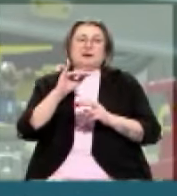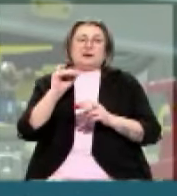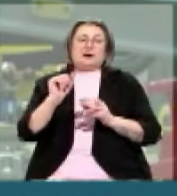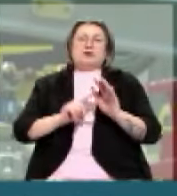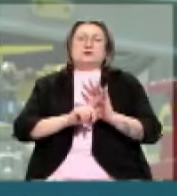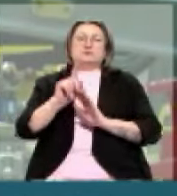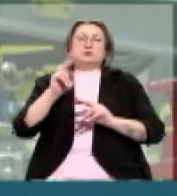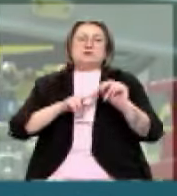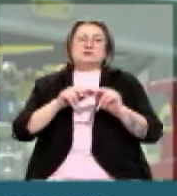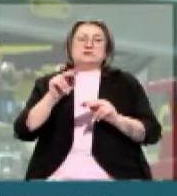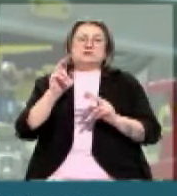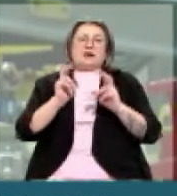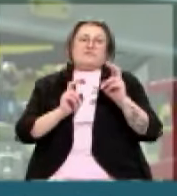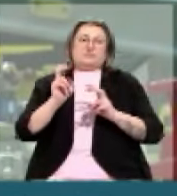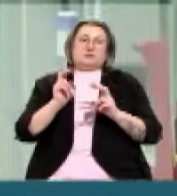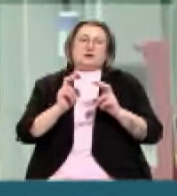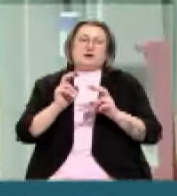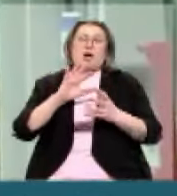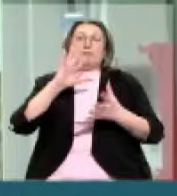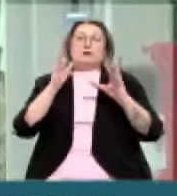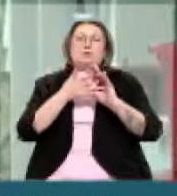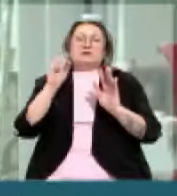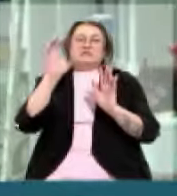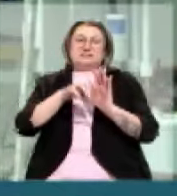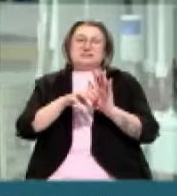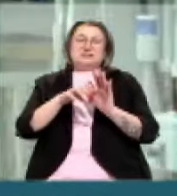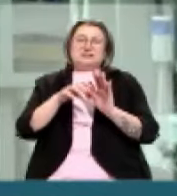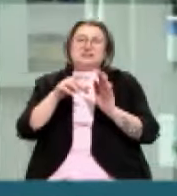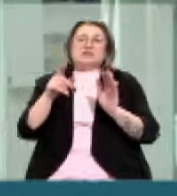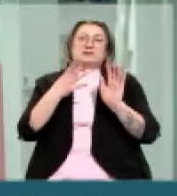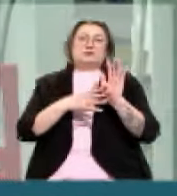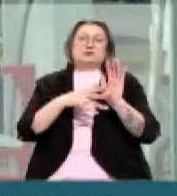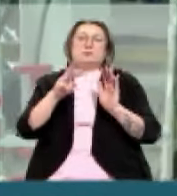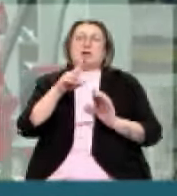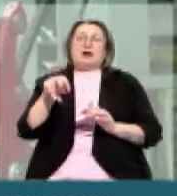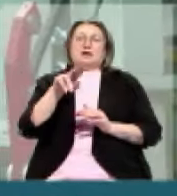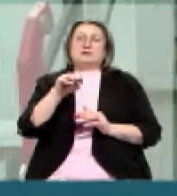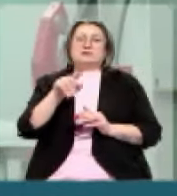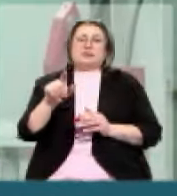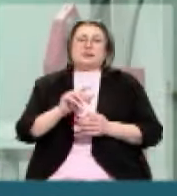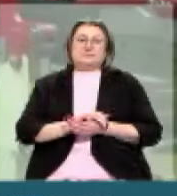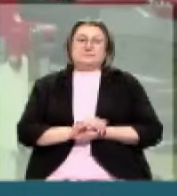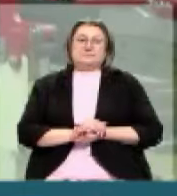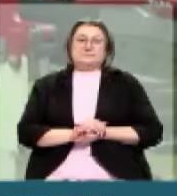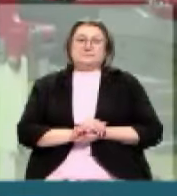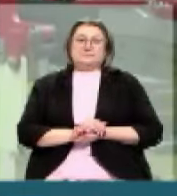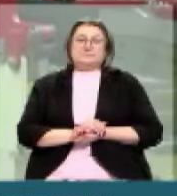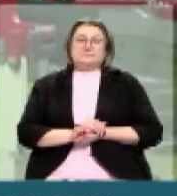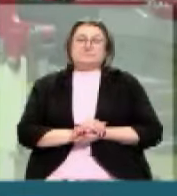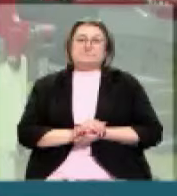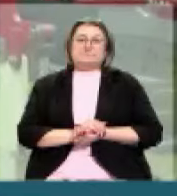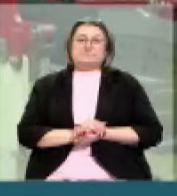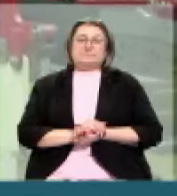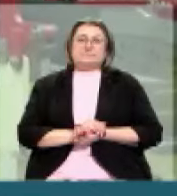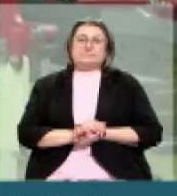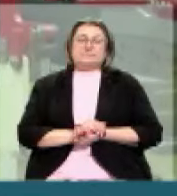асыра бастады. Нәтижесінде 400 жаңа жұмыс орны ашылмақ. Сондай-ақ Kia машина жасау зауытының құрылысы басталды. Кореялық автоконцернмен